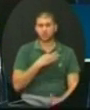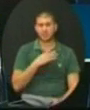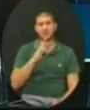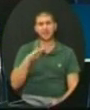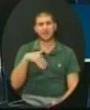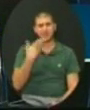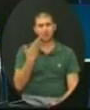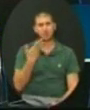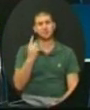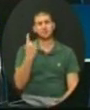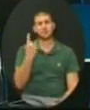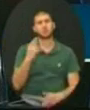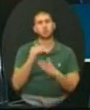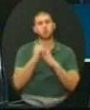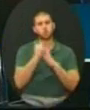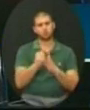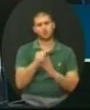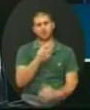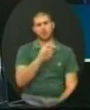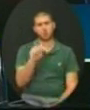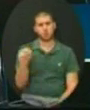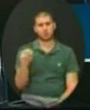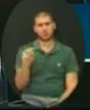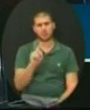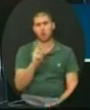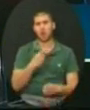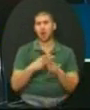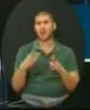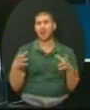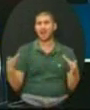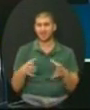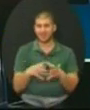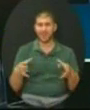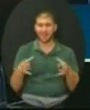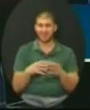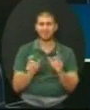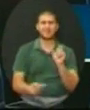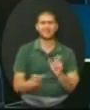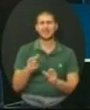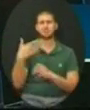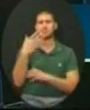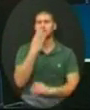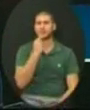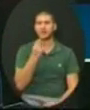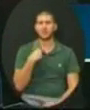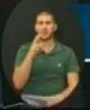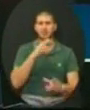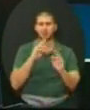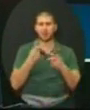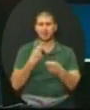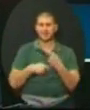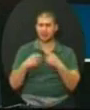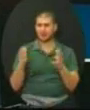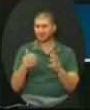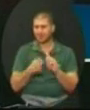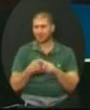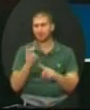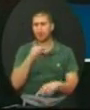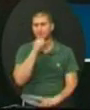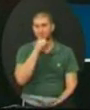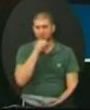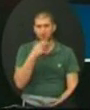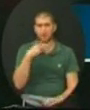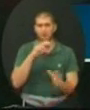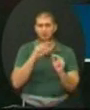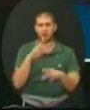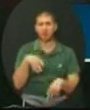להיות זו שתוביל את הנושא, לא רק החברתי, החברתי והאזרחי במדינת ישראל. אני אדבר על העסקים הקטנים, אני אדבר על הפנסיות, אני